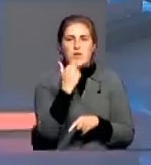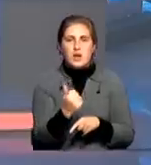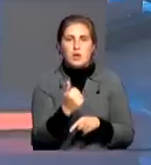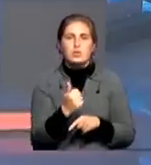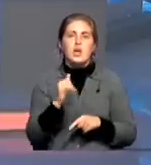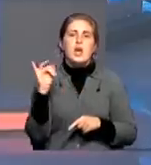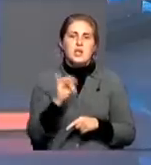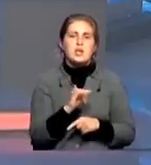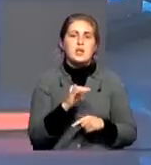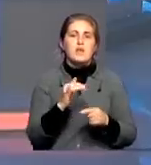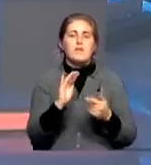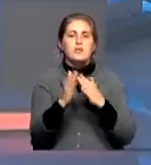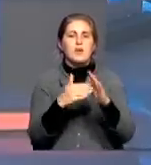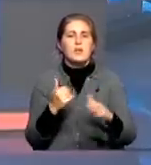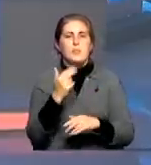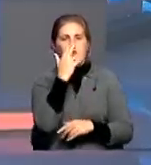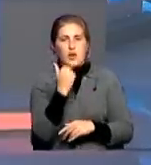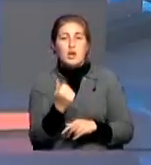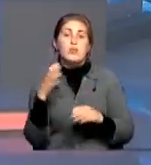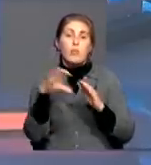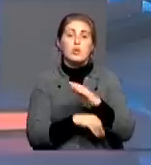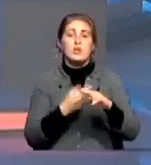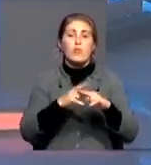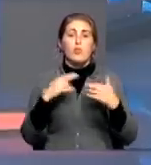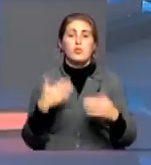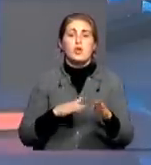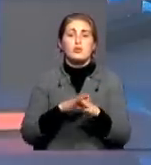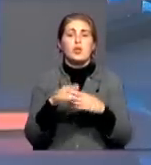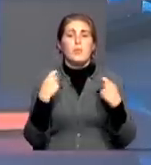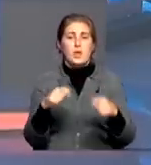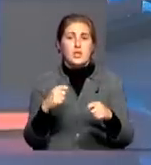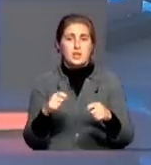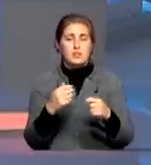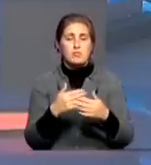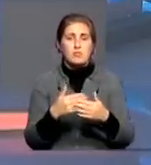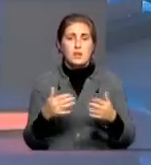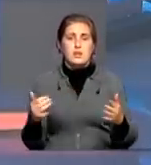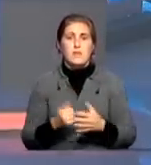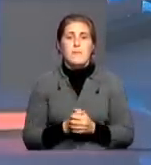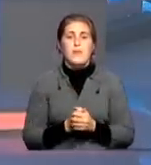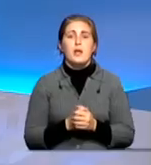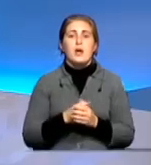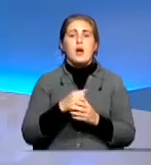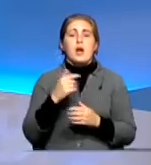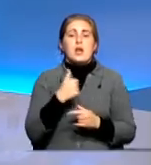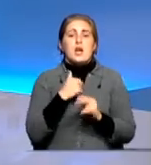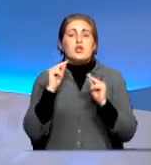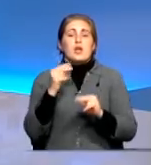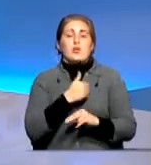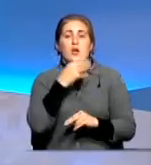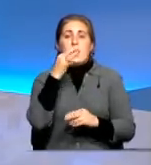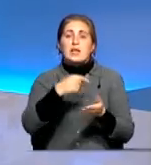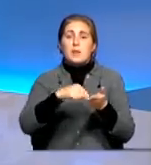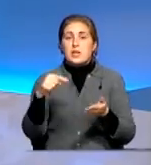Ну и, соответственно, да, вызывается привыкание, и после этого уже осуществляется продажа за деньги, собственно. Да, Максим Анатольевич, я, честно говоря, хочу вот